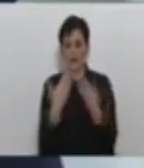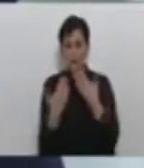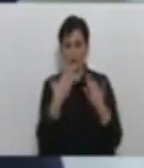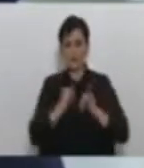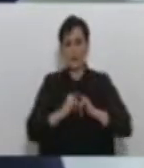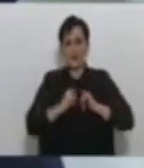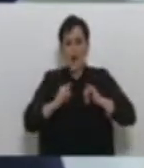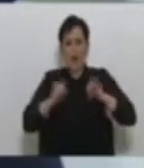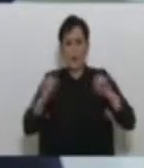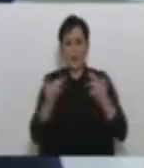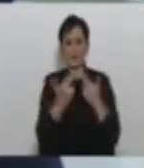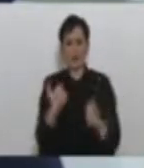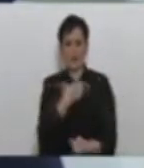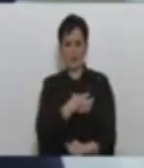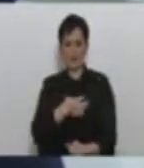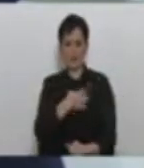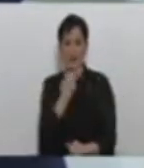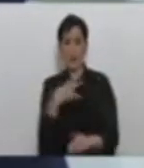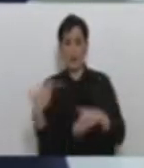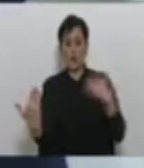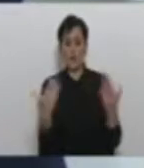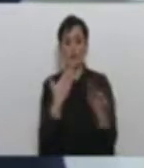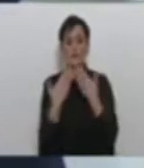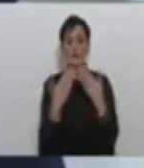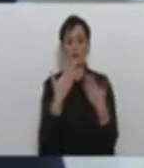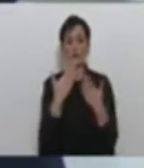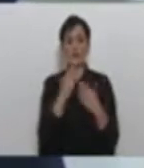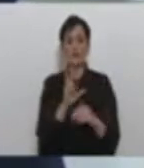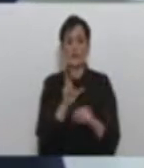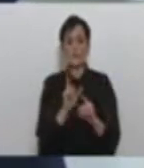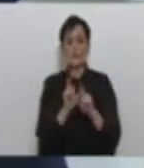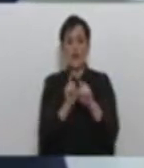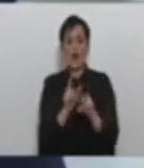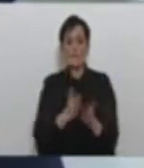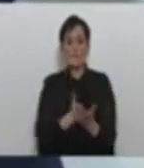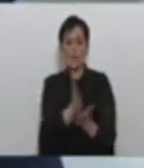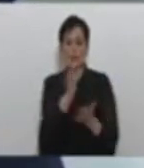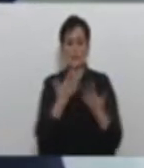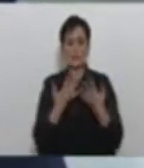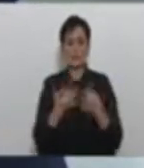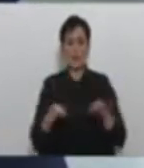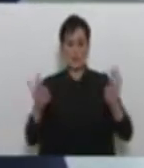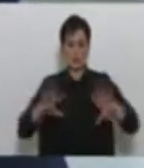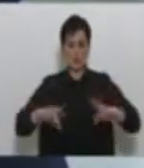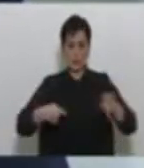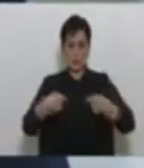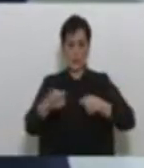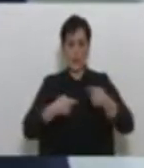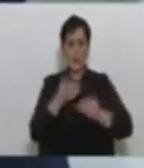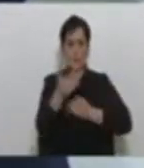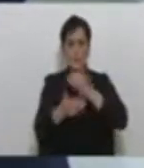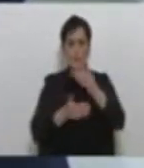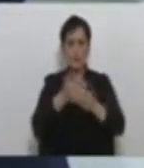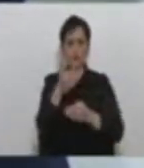და ძირითადად ამ ორმხრივ ურთიერთობებში აქცენტი გაკეთდა თავისუფალი ვაჭრობის პოტენციალის სრულად